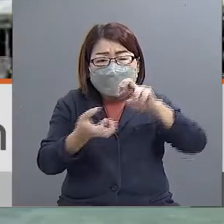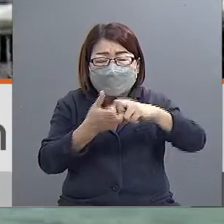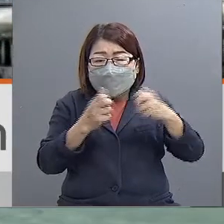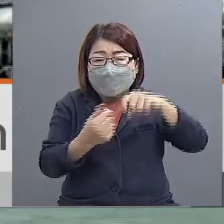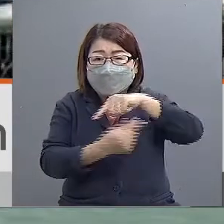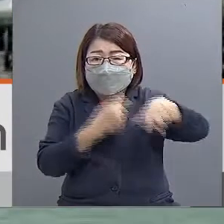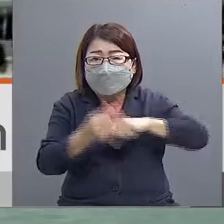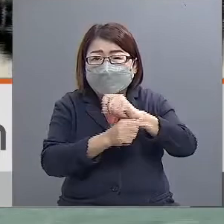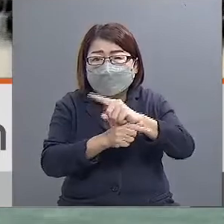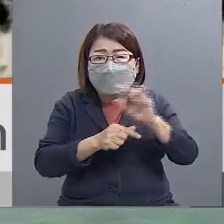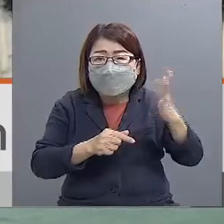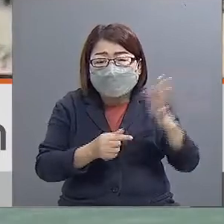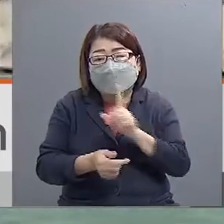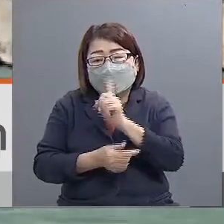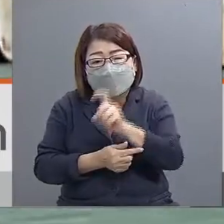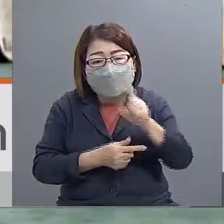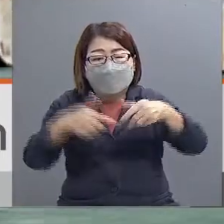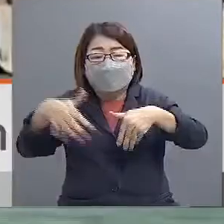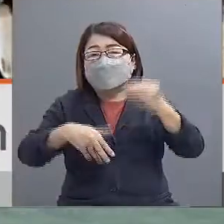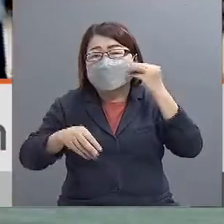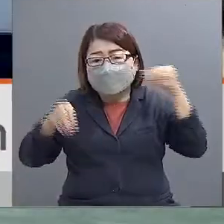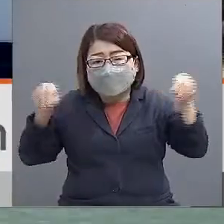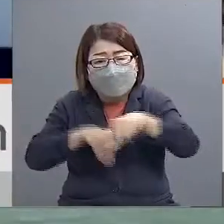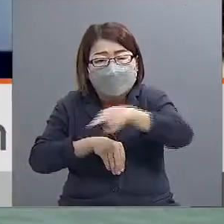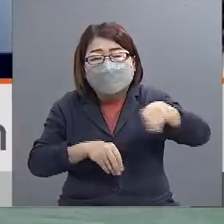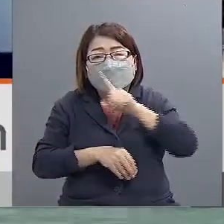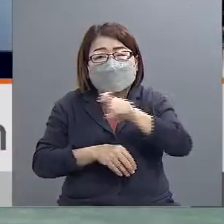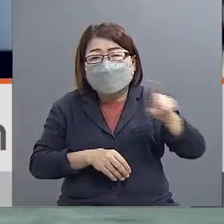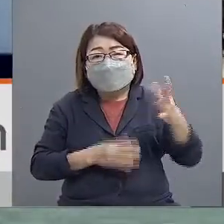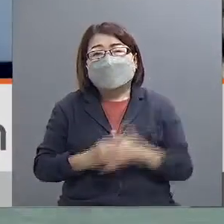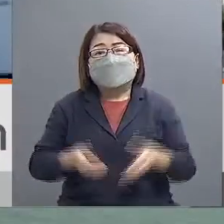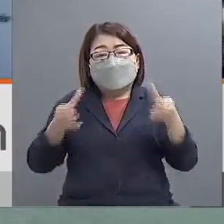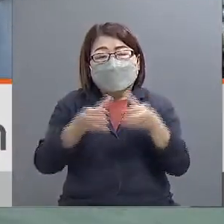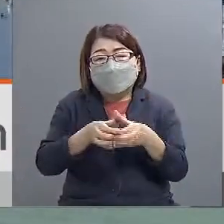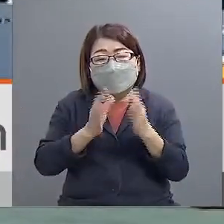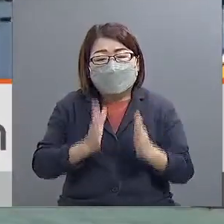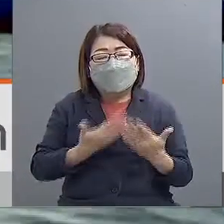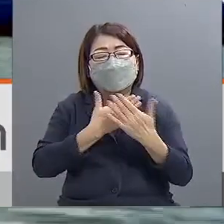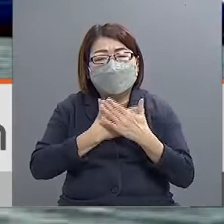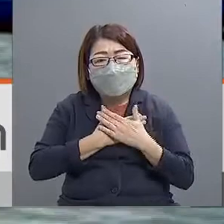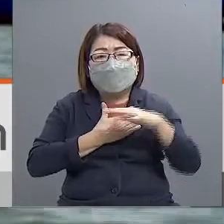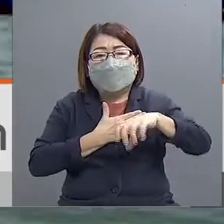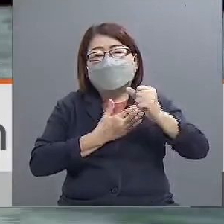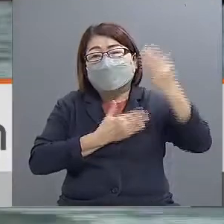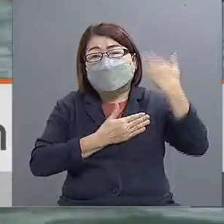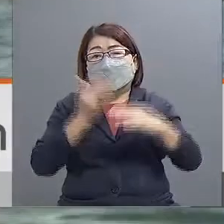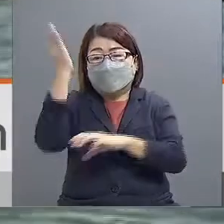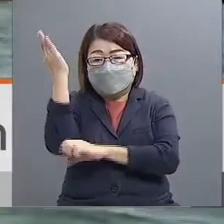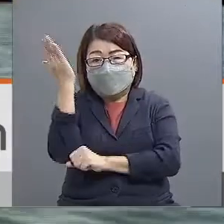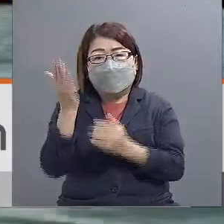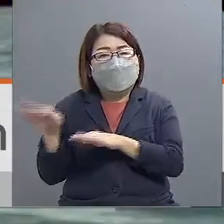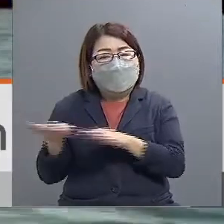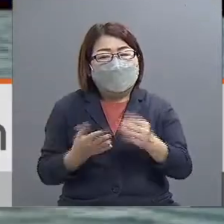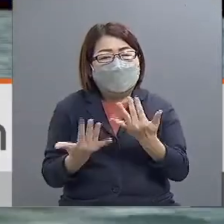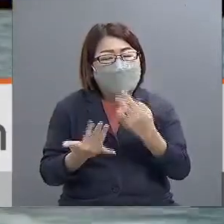ที่ค่ะทางภาคีคนรักเมืองเก่าสงขลาสมาคมจึงเตรียมทำเรื่องสอบถามไปยังเจ้าท่าภูมิภาคสาขาสงข